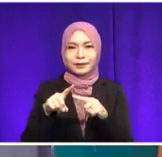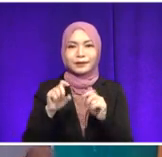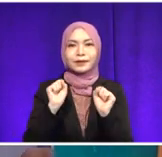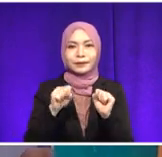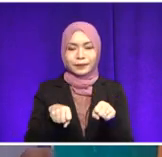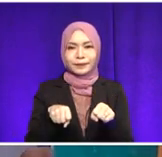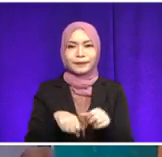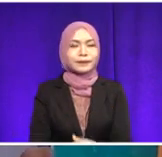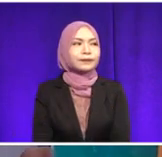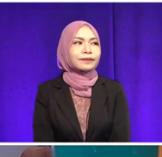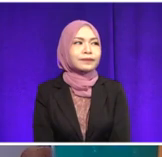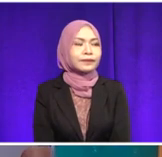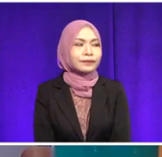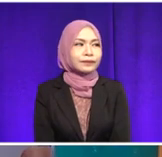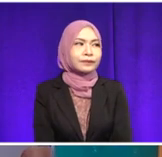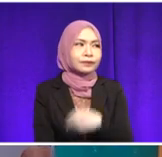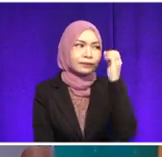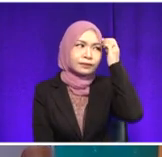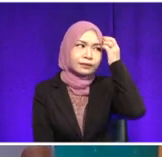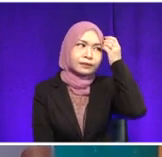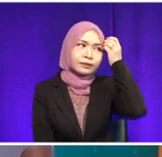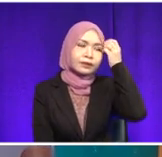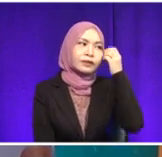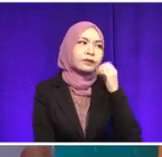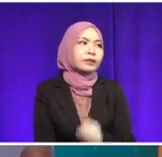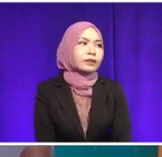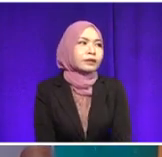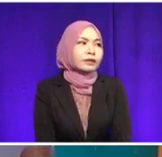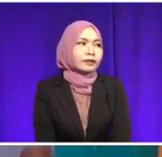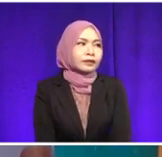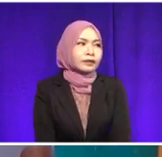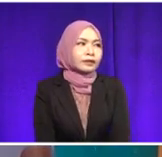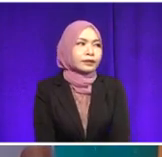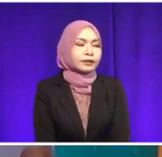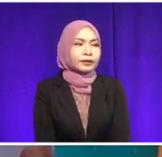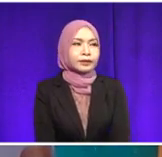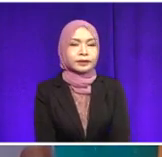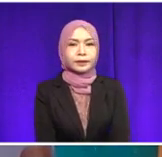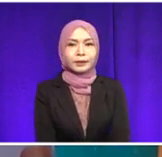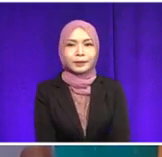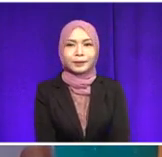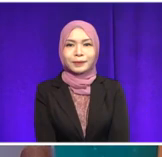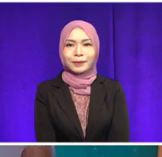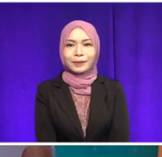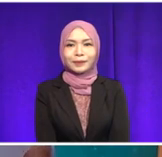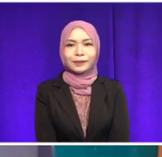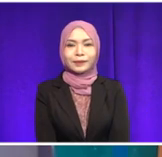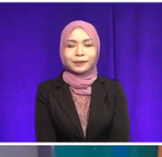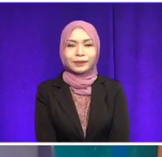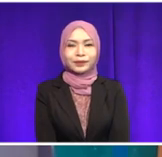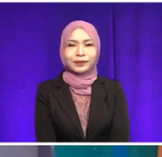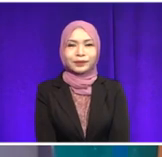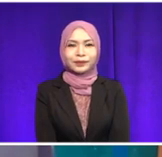Oke perancangan dalam pengurusan Project inventeen mereka bentuk produk dari negara